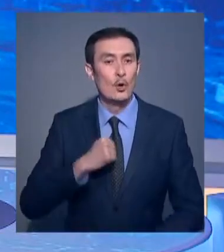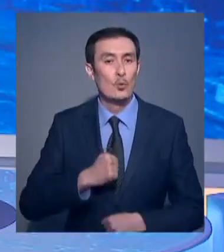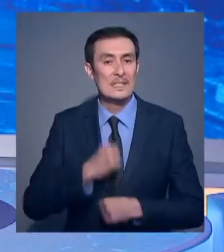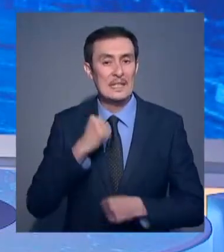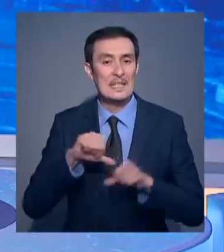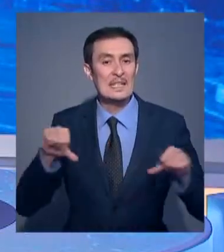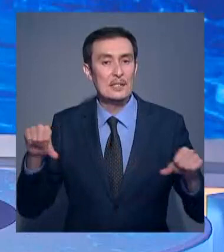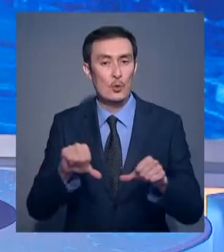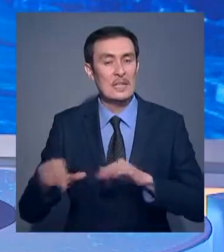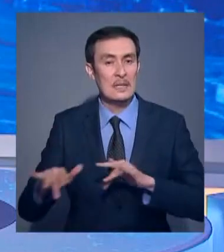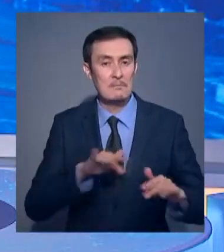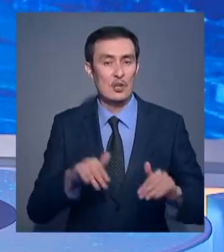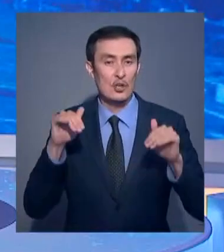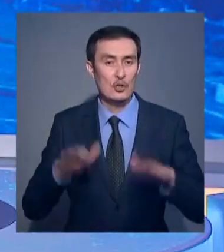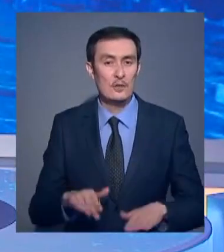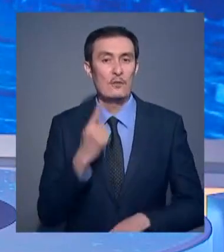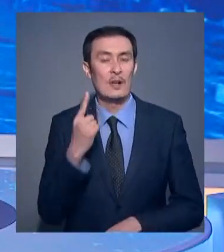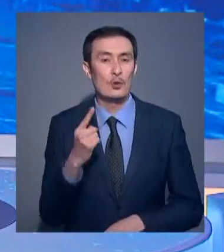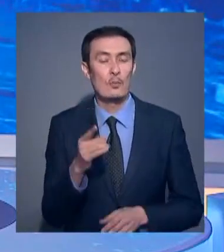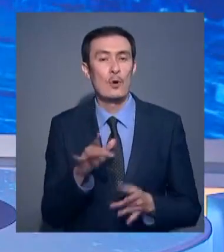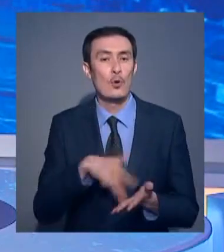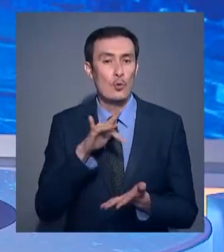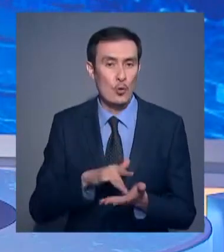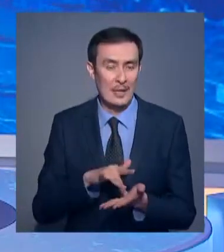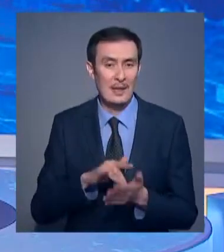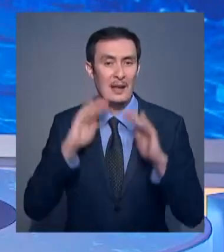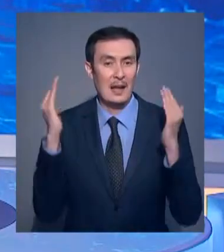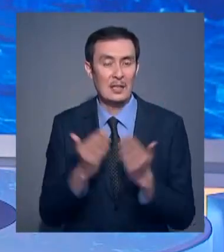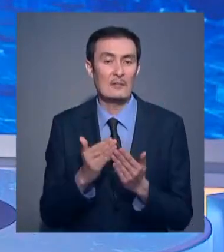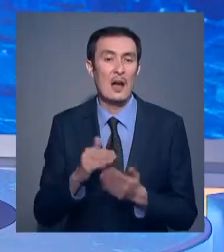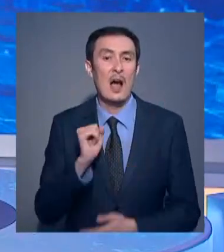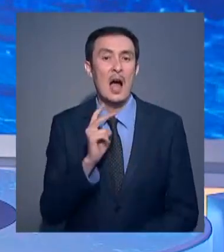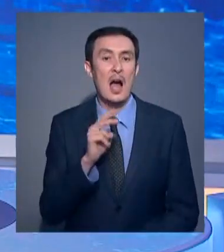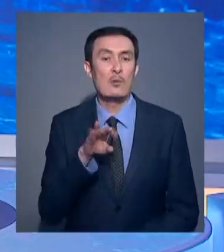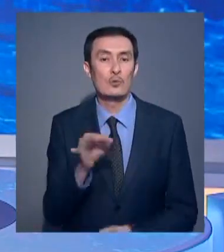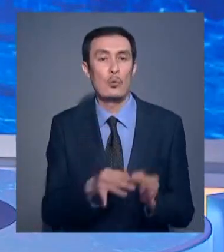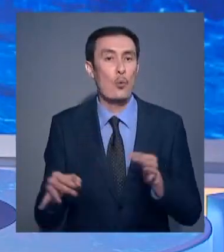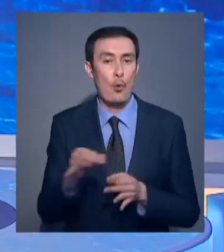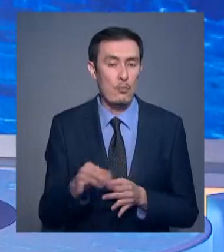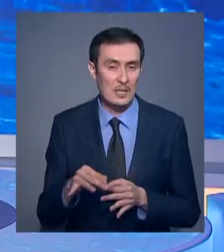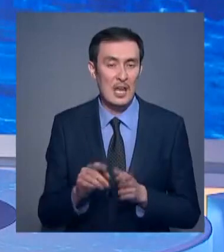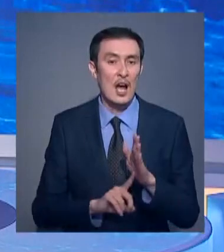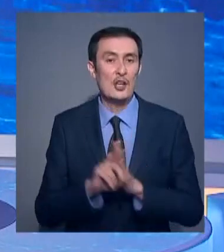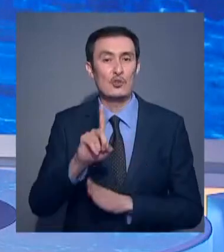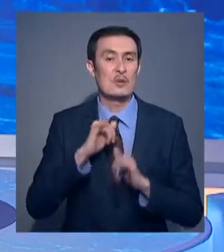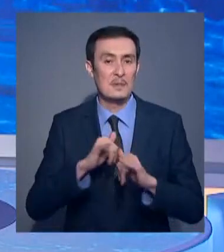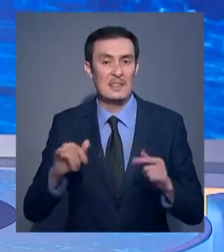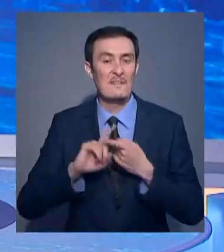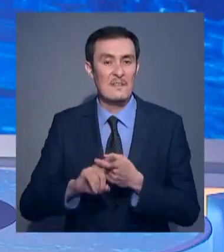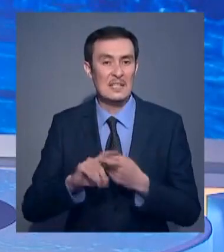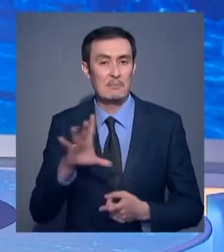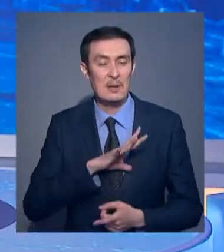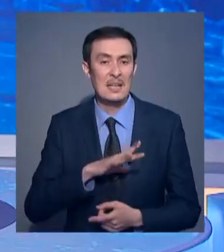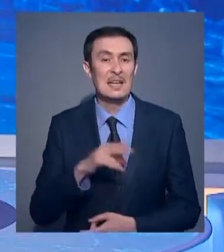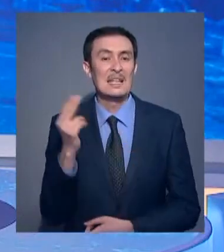Усилить изоляционные меры решено еще в одном регионе страны. На карантин закрывают Акмолинскую область. Очагом распространения инфекции